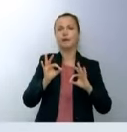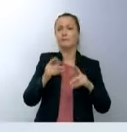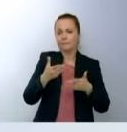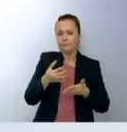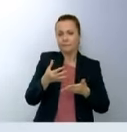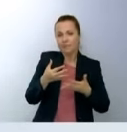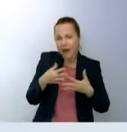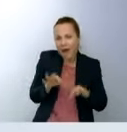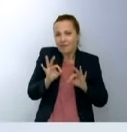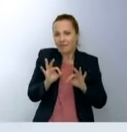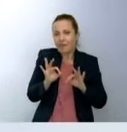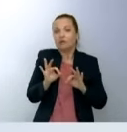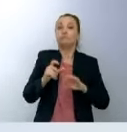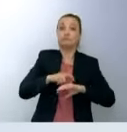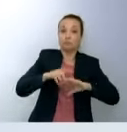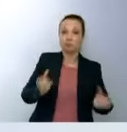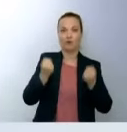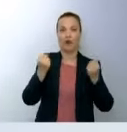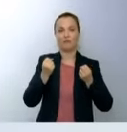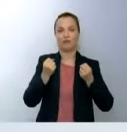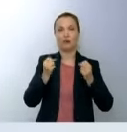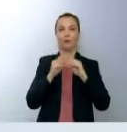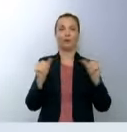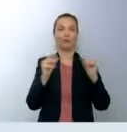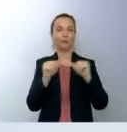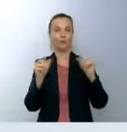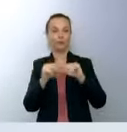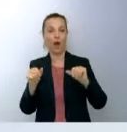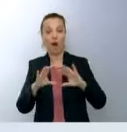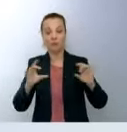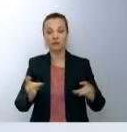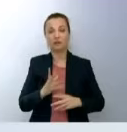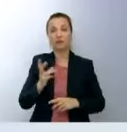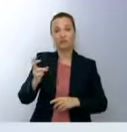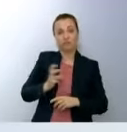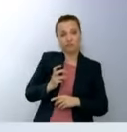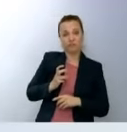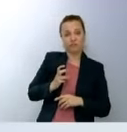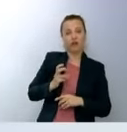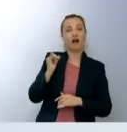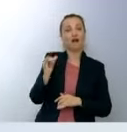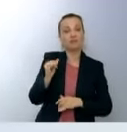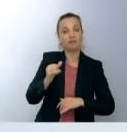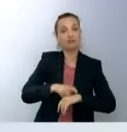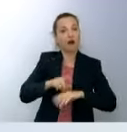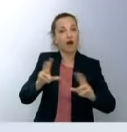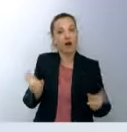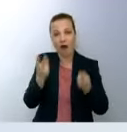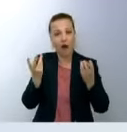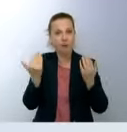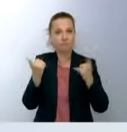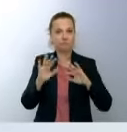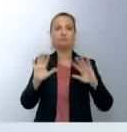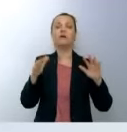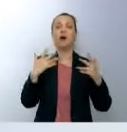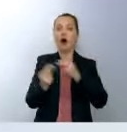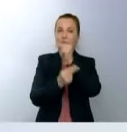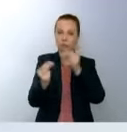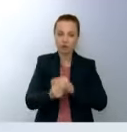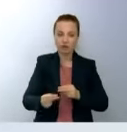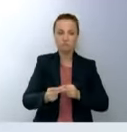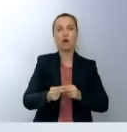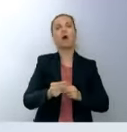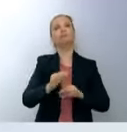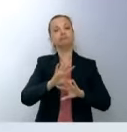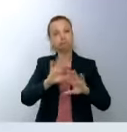αφήνει ότι αργείς να το βρεις σε ακολουθεί μετά για όλη τη ζωή και μπορεί να είναι και σύντομη μου έμεινε